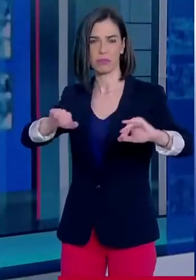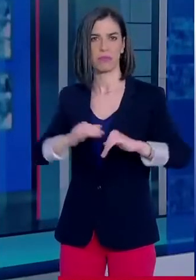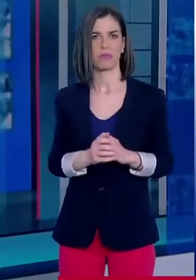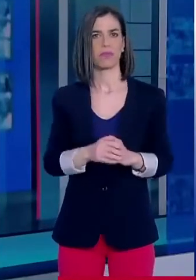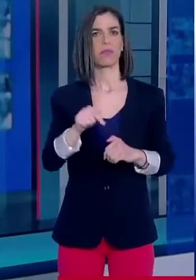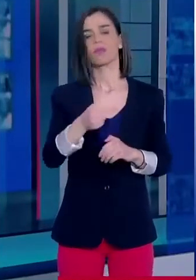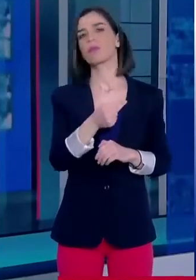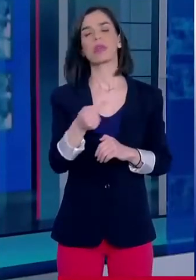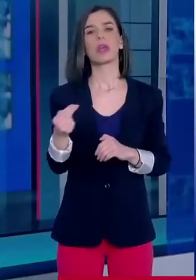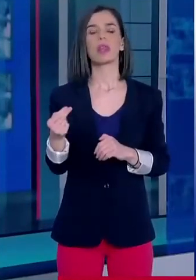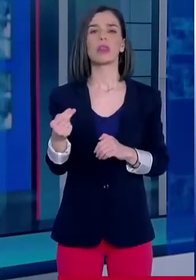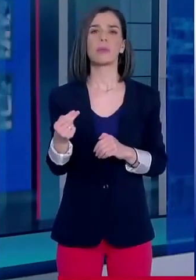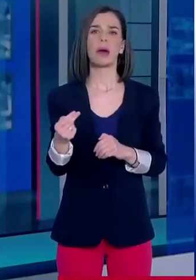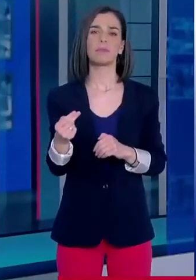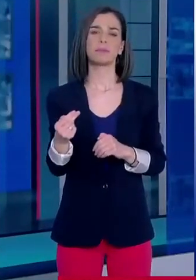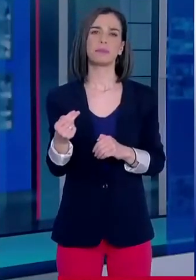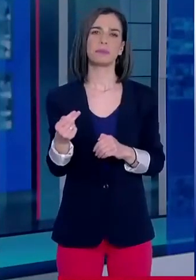σε ό,τι αφορά